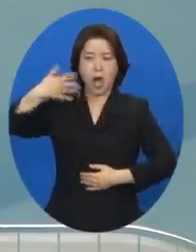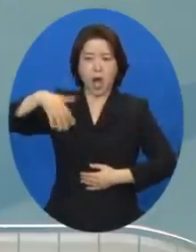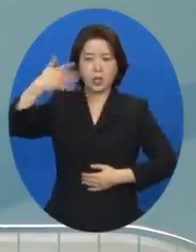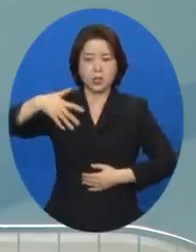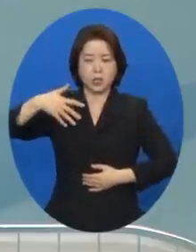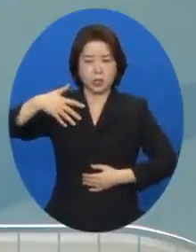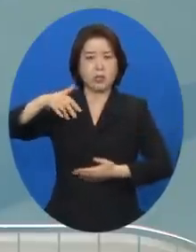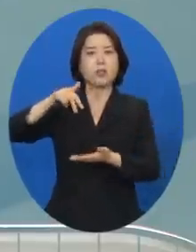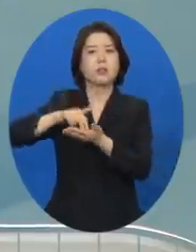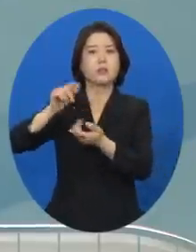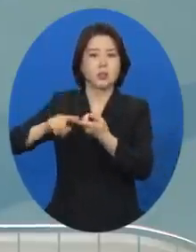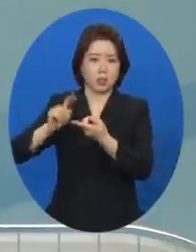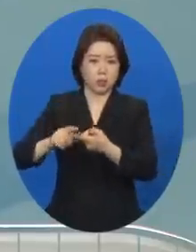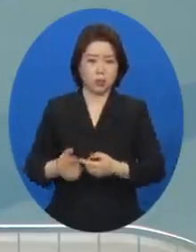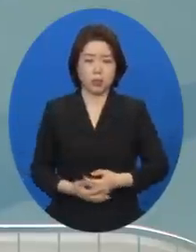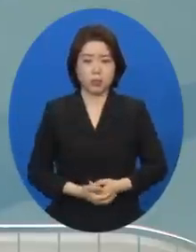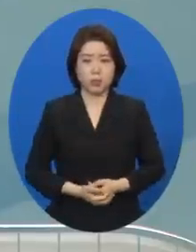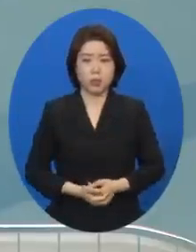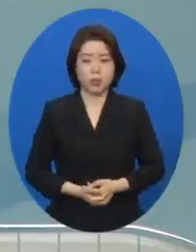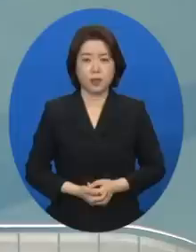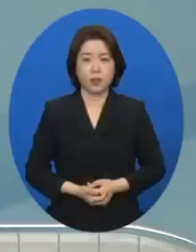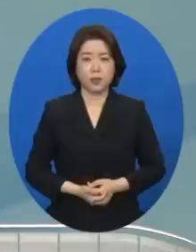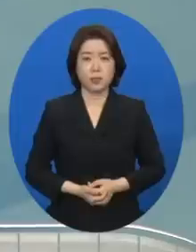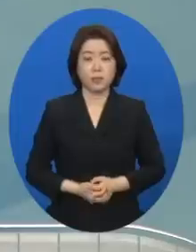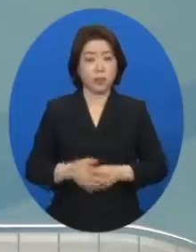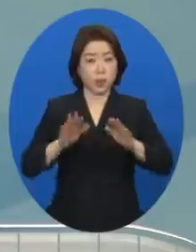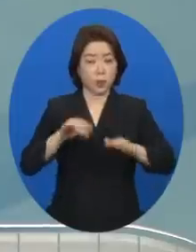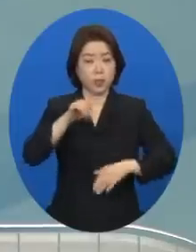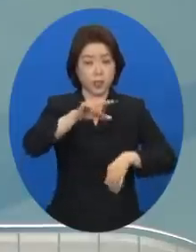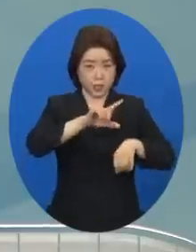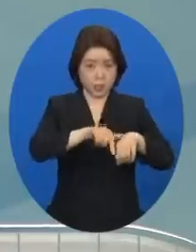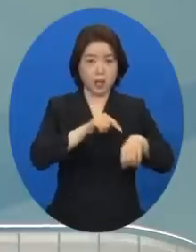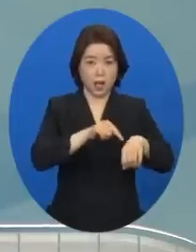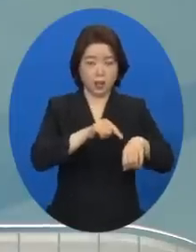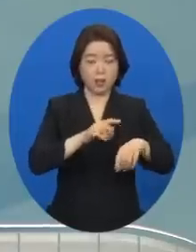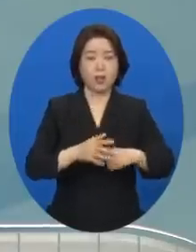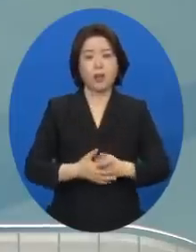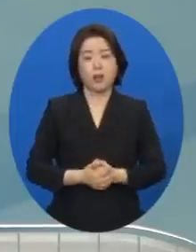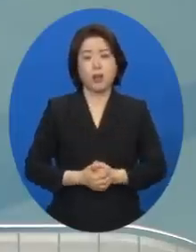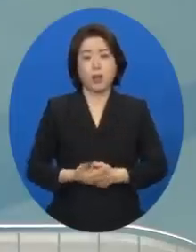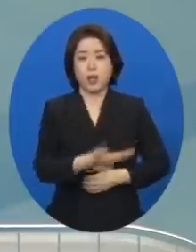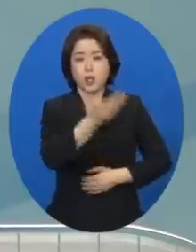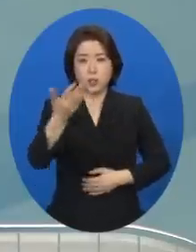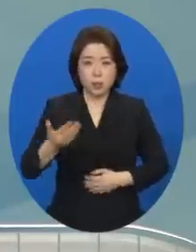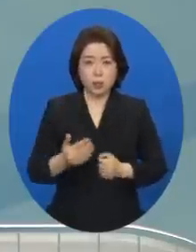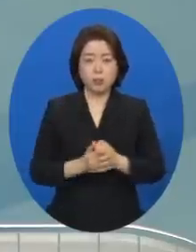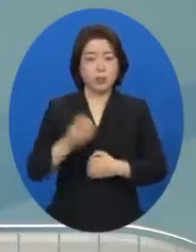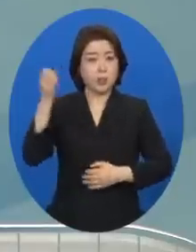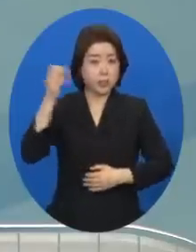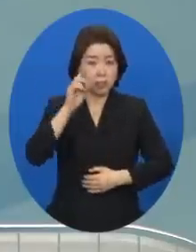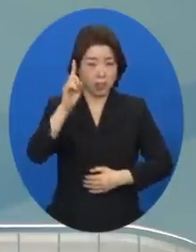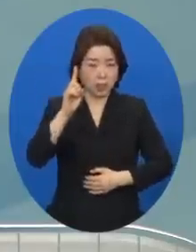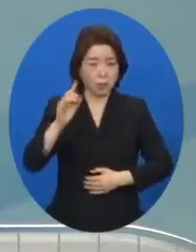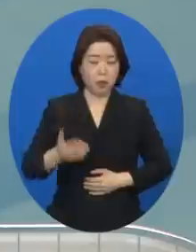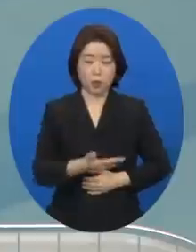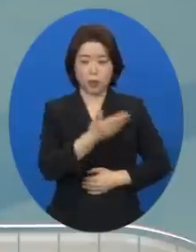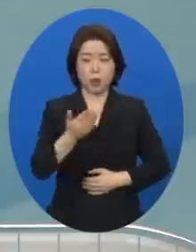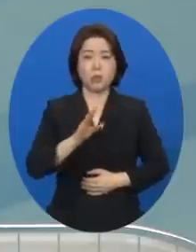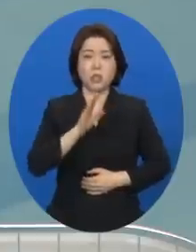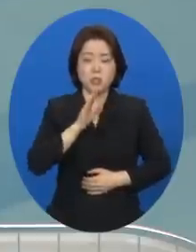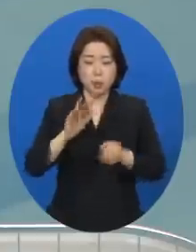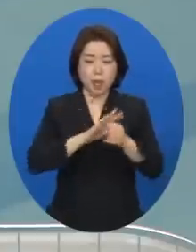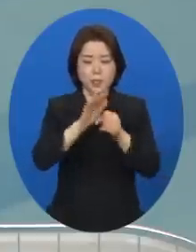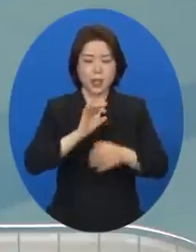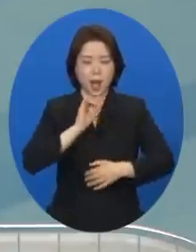빠져 있는 겁니다 오늘 이시간이 여러분 다시 한번 여러분이 정말 사랑만